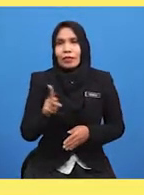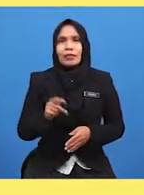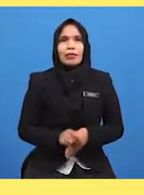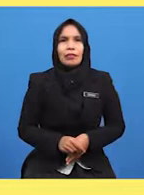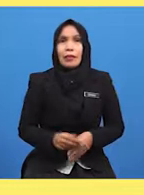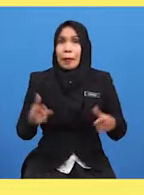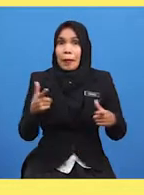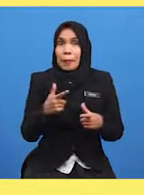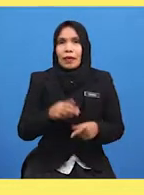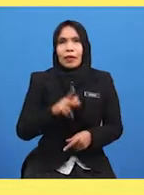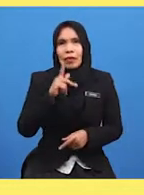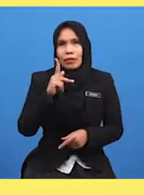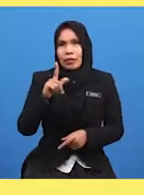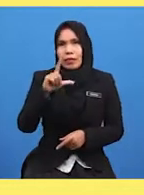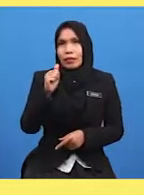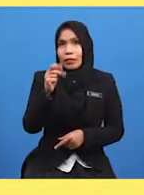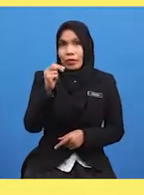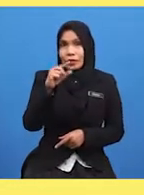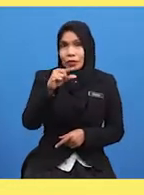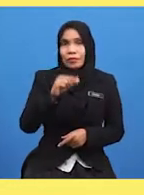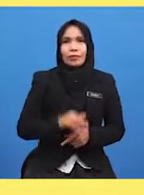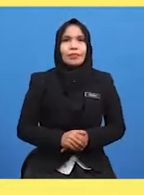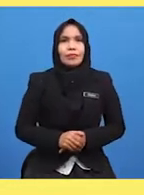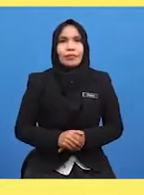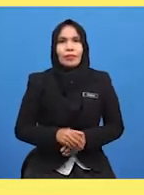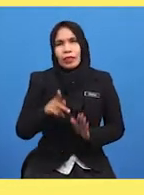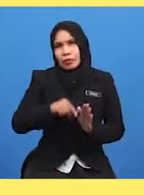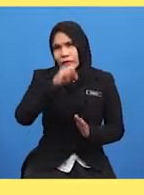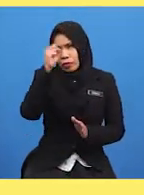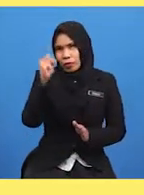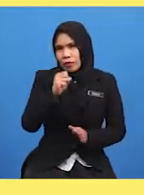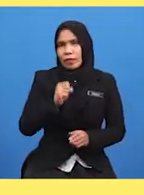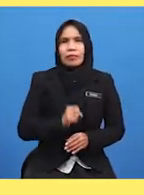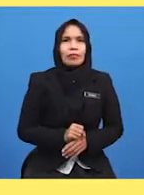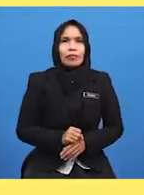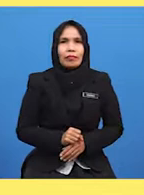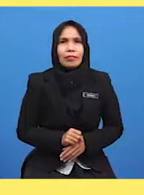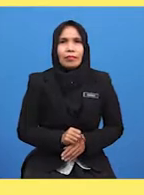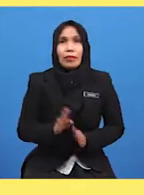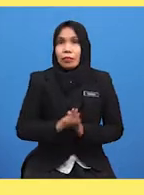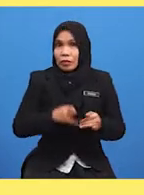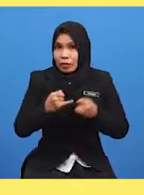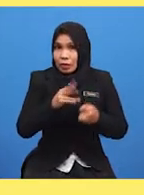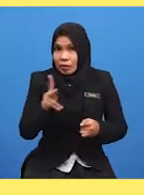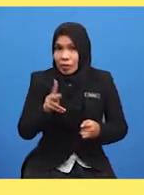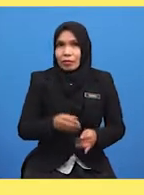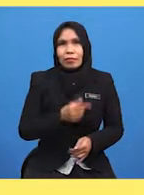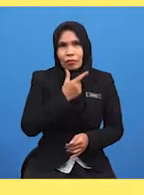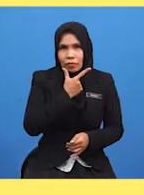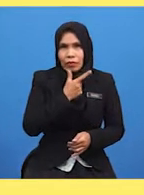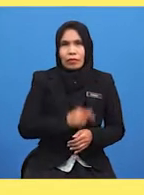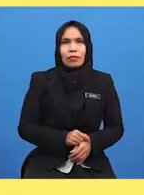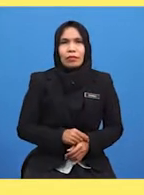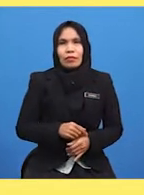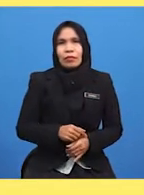Slamet menerima perlindungan British persoalannya percayakah British bisnis tidak